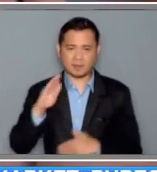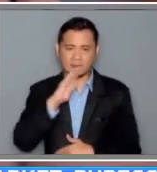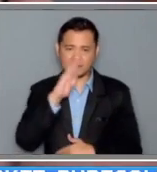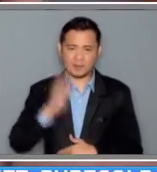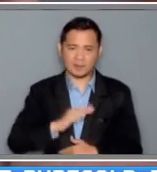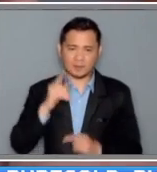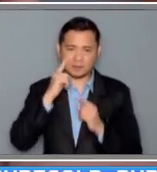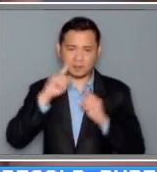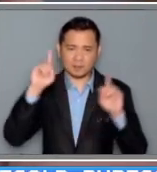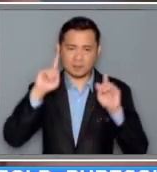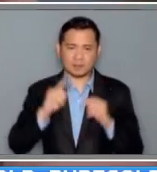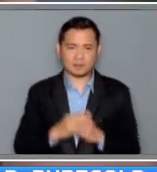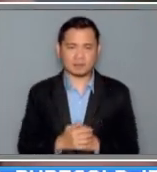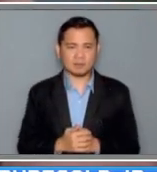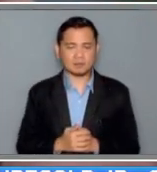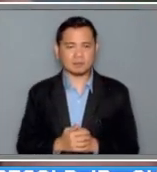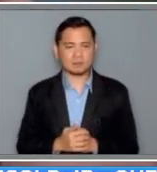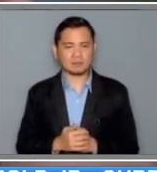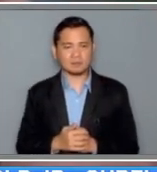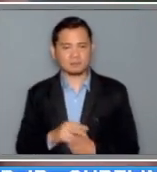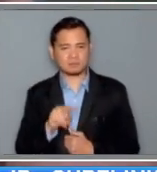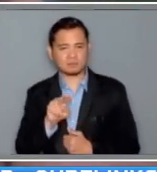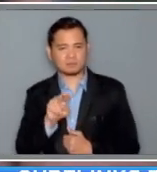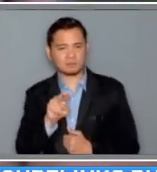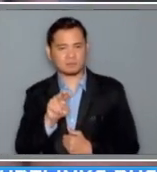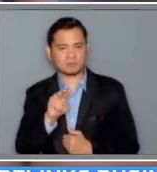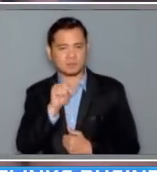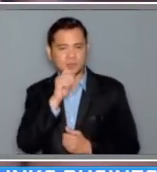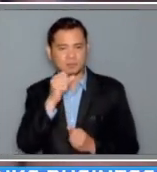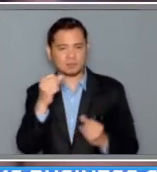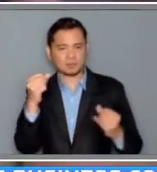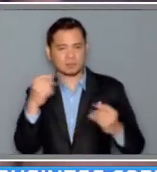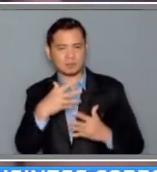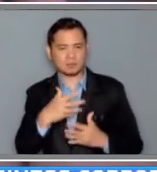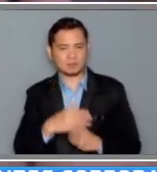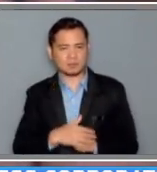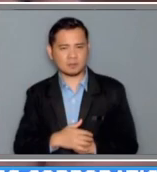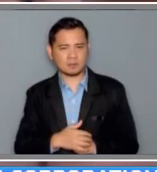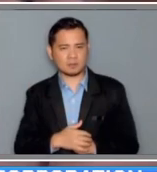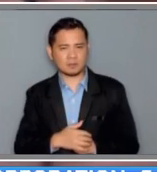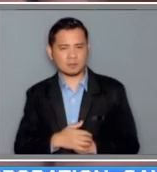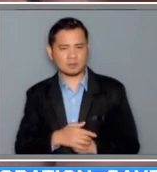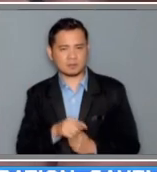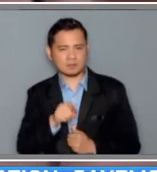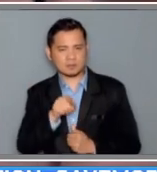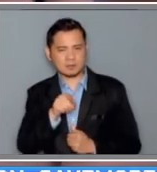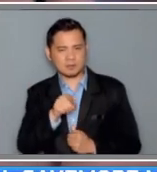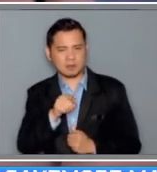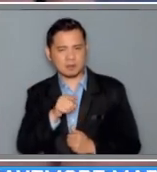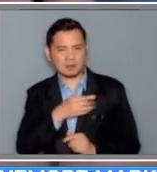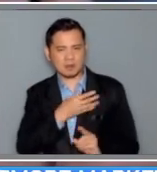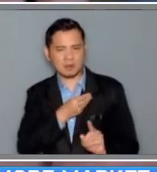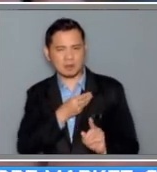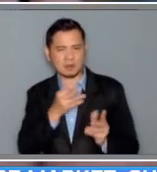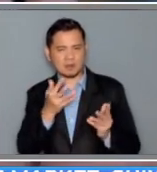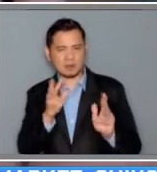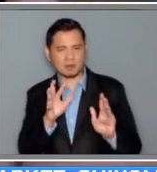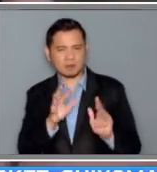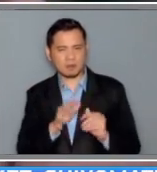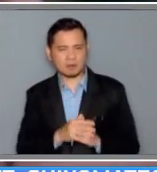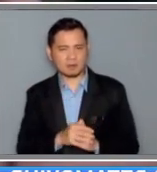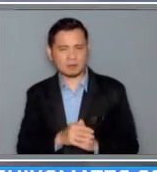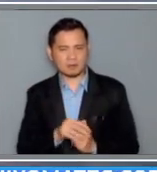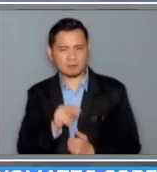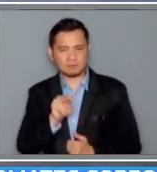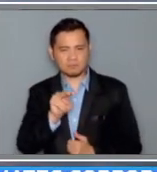Hindi ako natakot sa iyo ngayon. Hindi pa rin ako natatakot sa iyo ngayon. Kaya Moira,